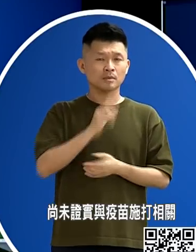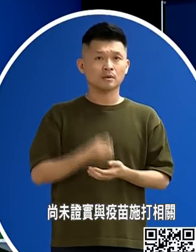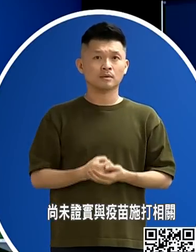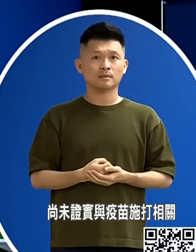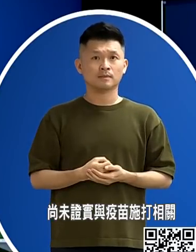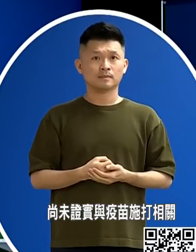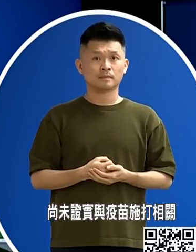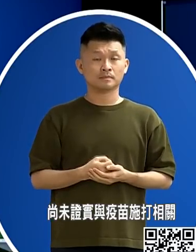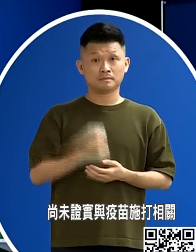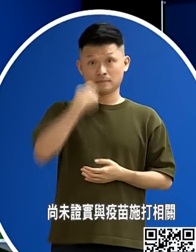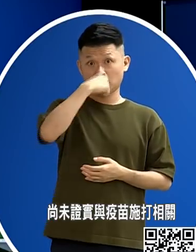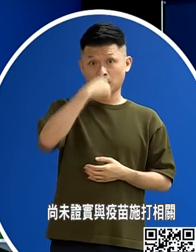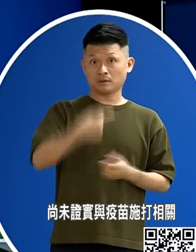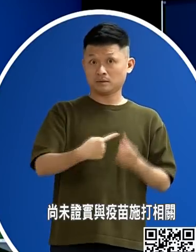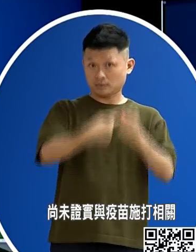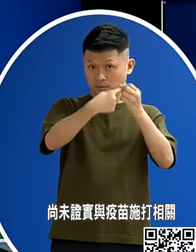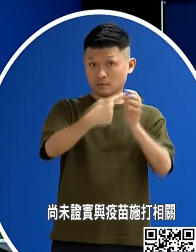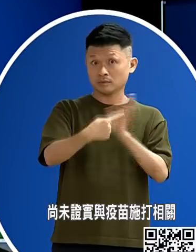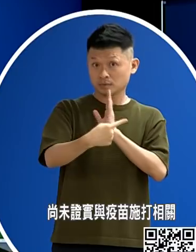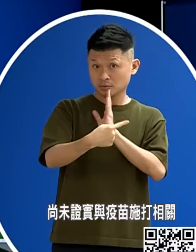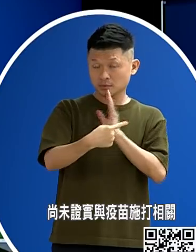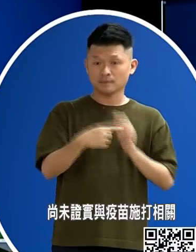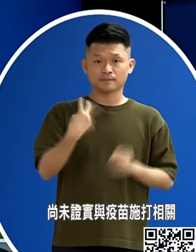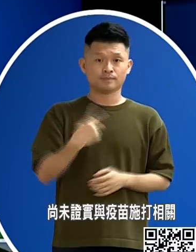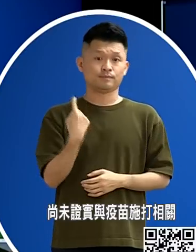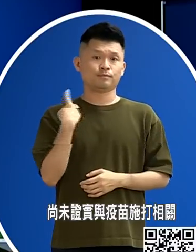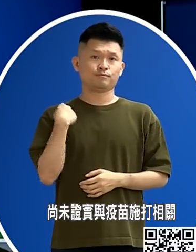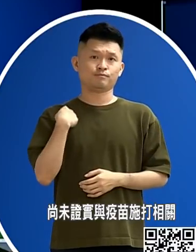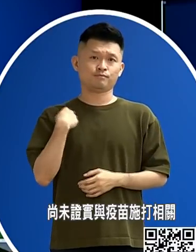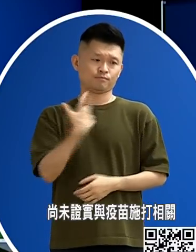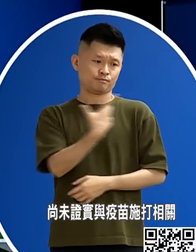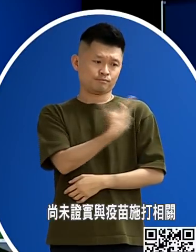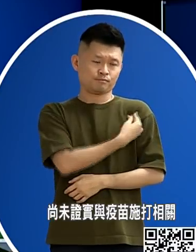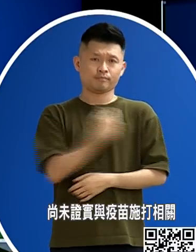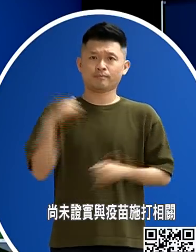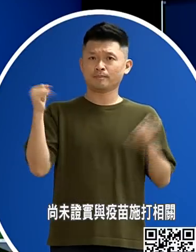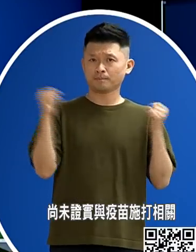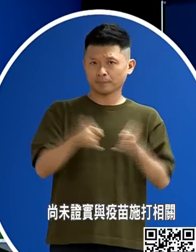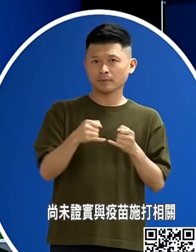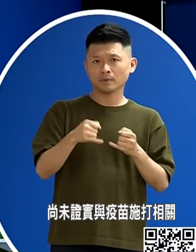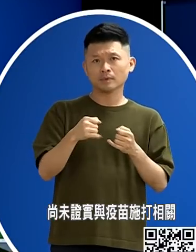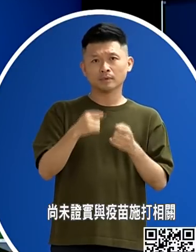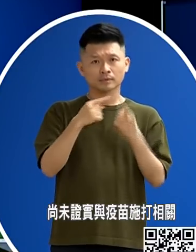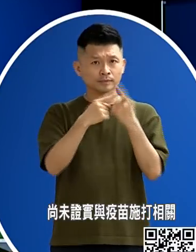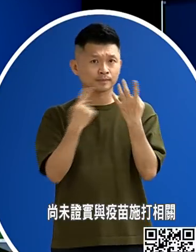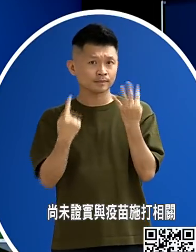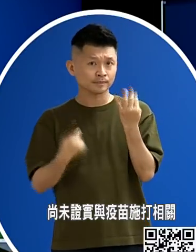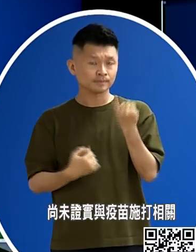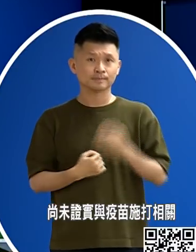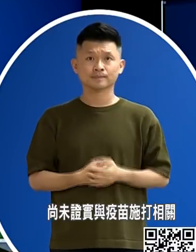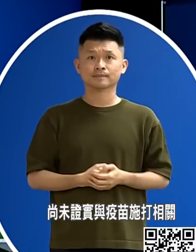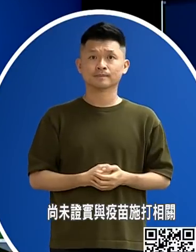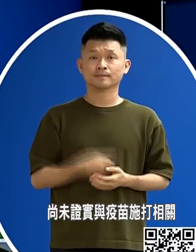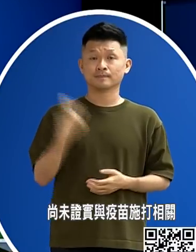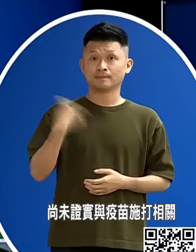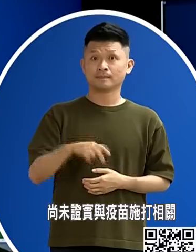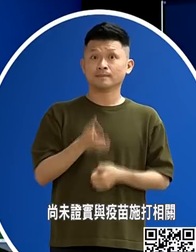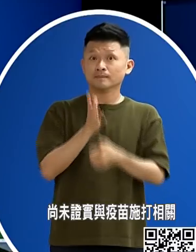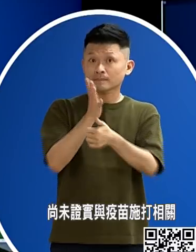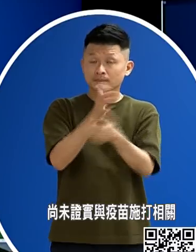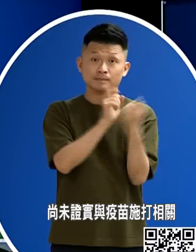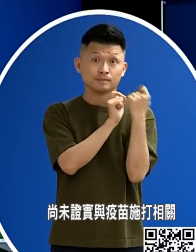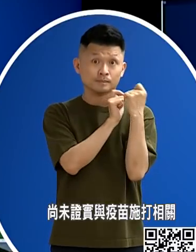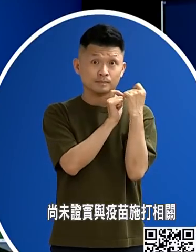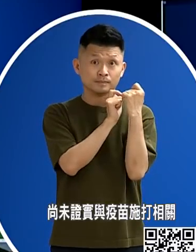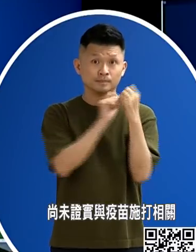是国内的首例吗？还有昨天不良事件的通报情形大概是怎么样？那第二个部分想要问说，近